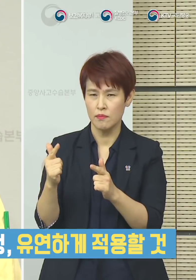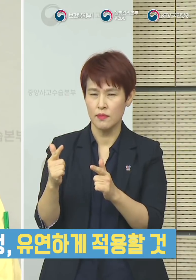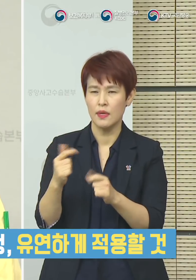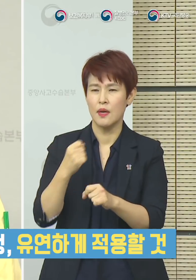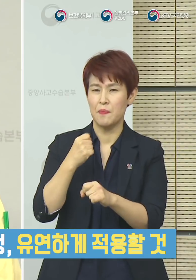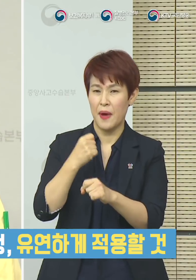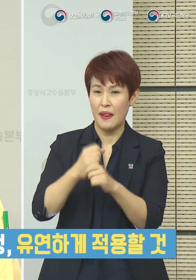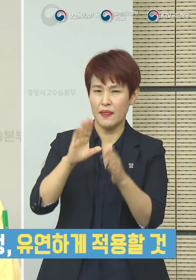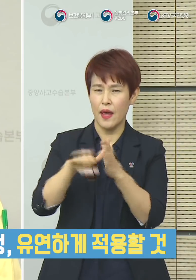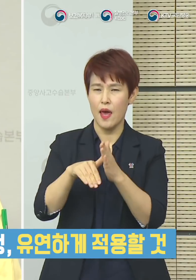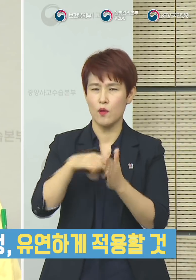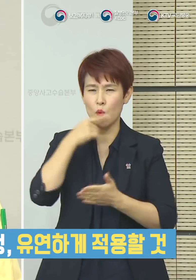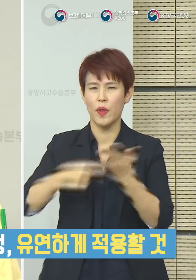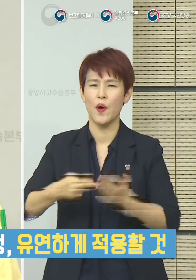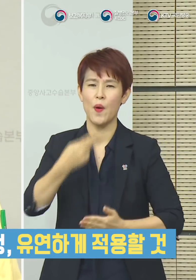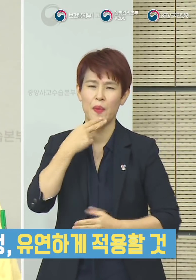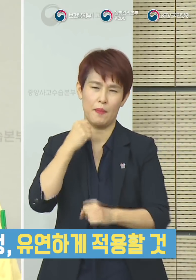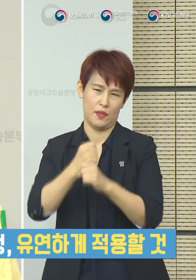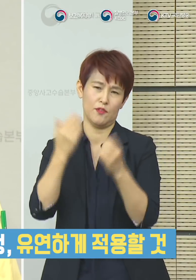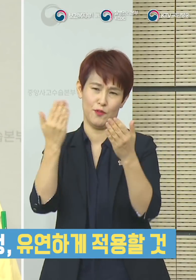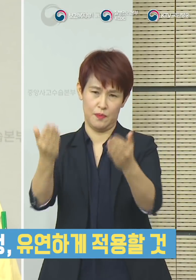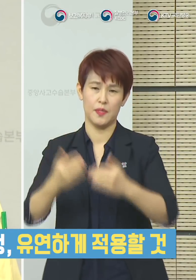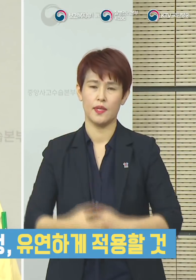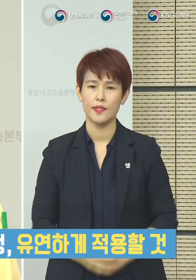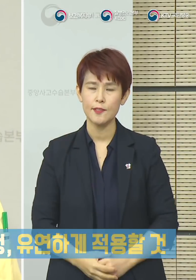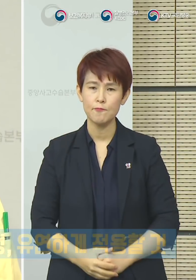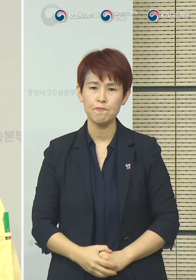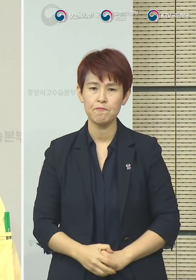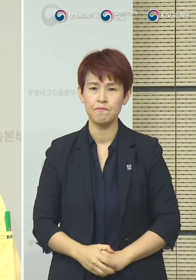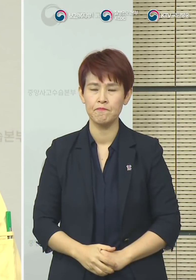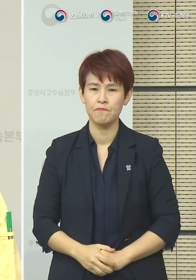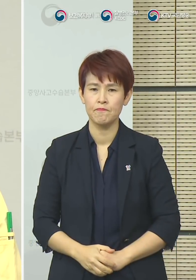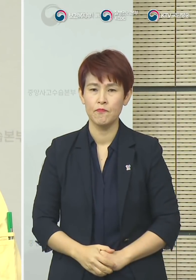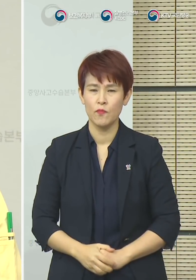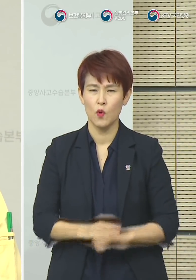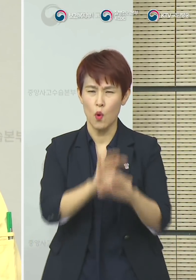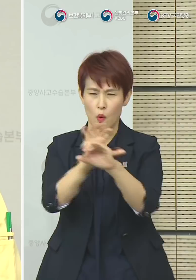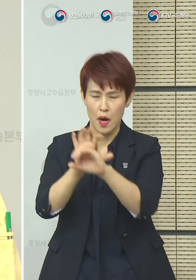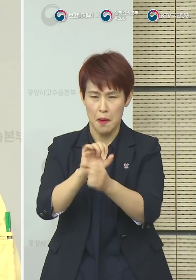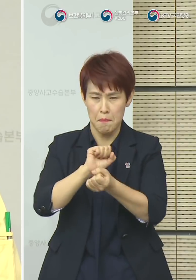있어서 불이익이 없도록 유연하게 적용하겠습니다.